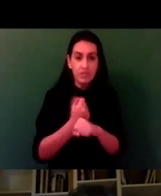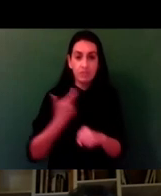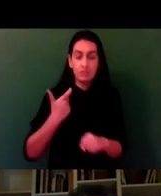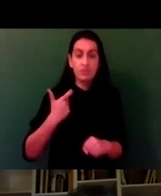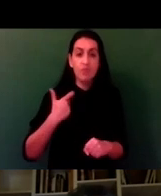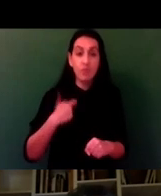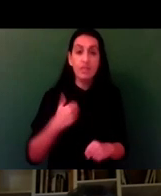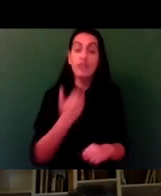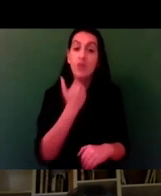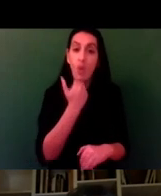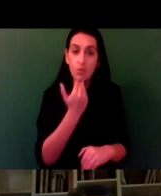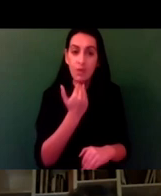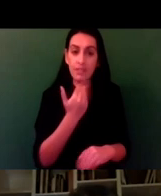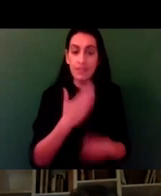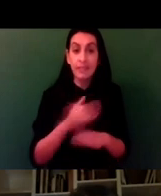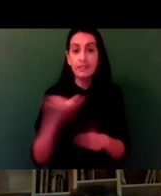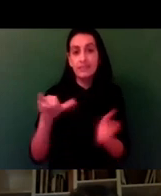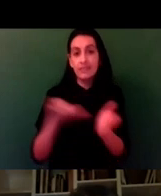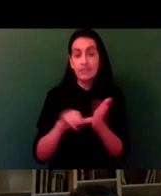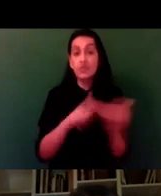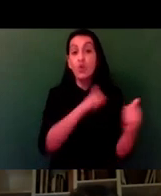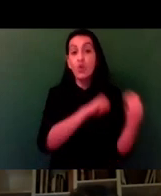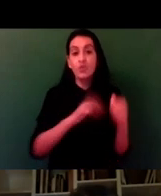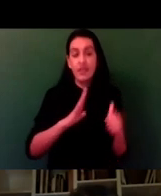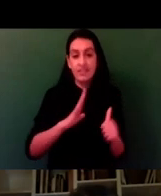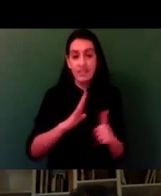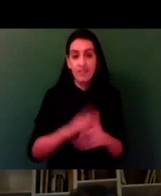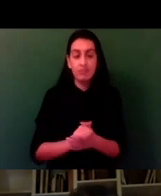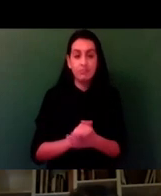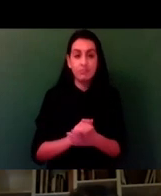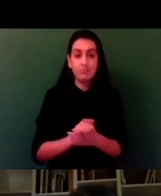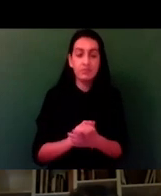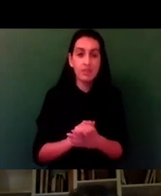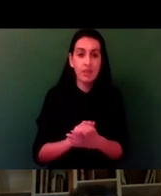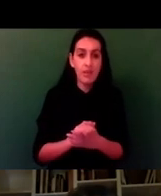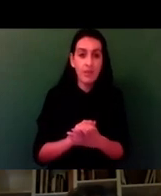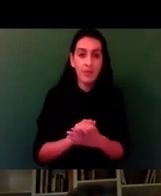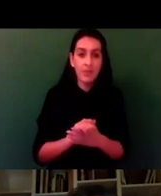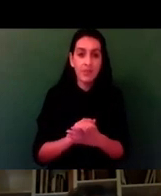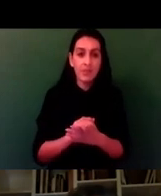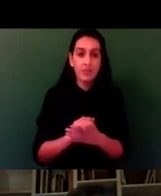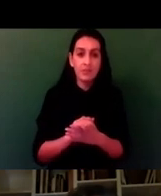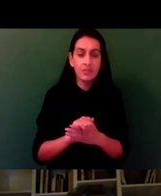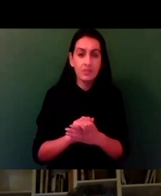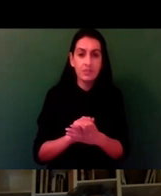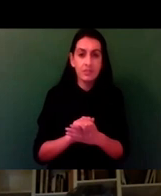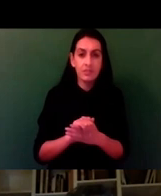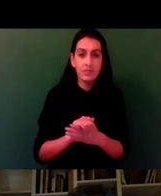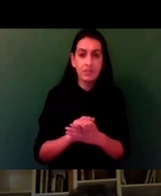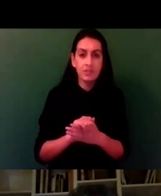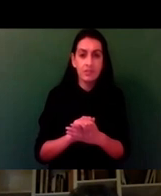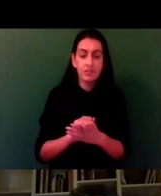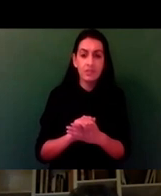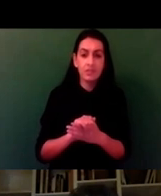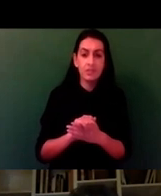Biz orada mücadele verirken hatırlarsınız. Narmanlı'yı durdurduk. Şunu yaptık, bunu yaptık. Bir çok taraflı, öncelikli bir alet oluşturalım. Bir yönetim